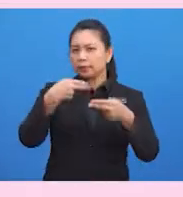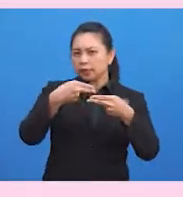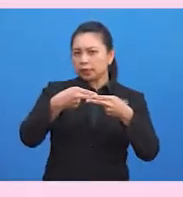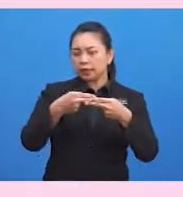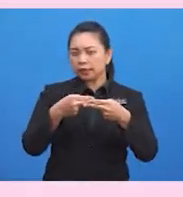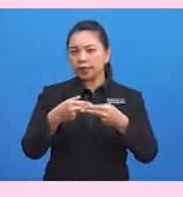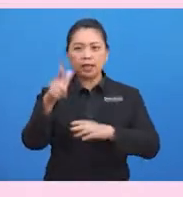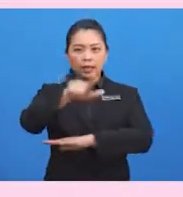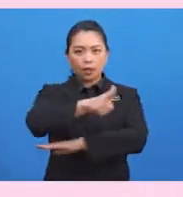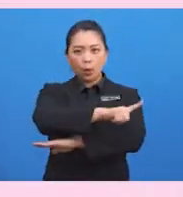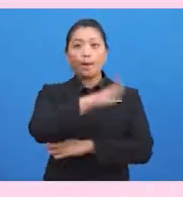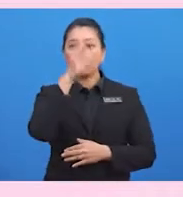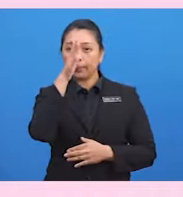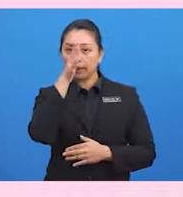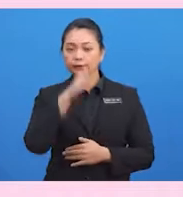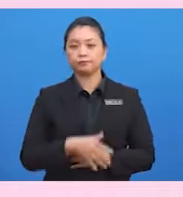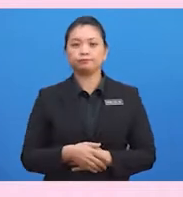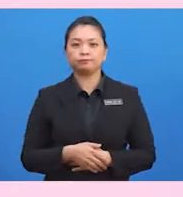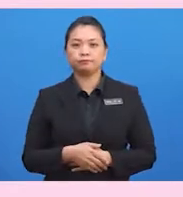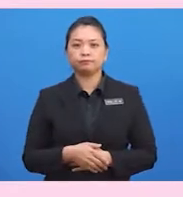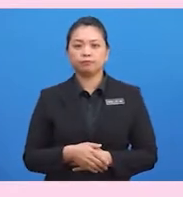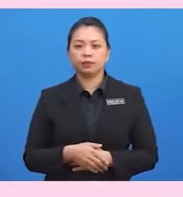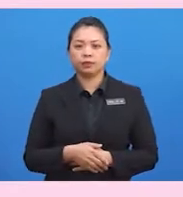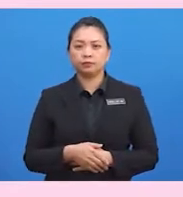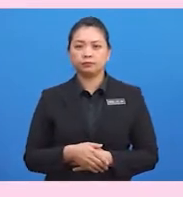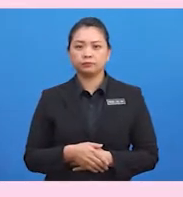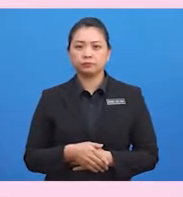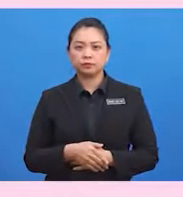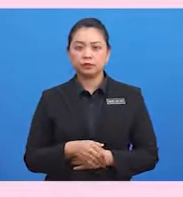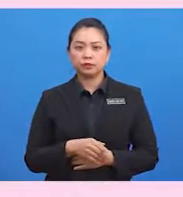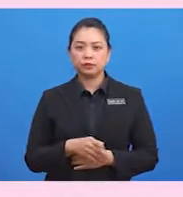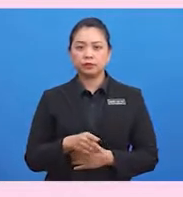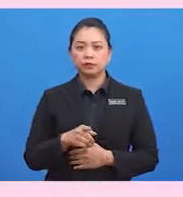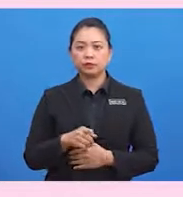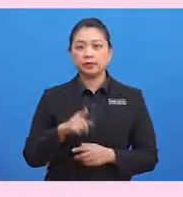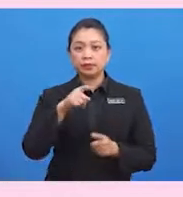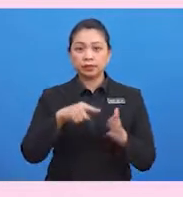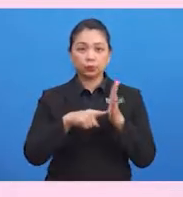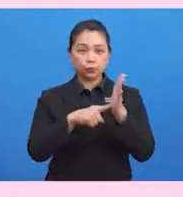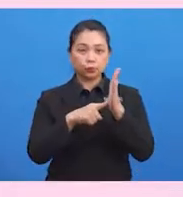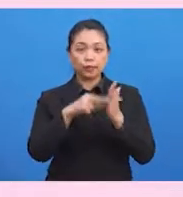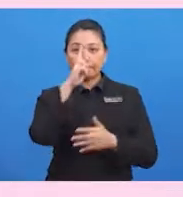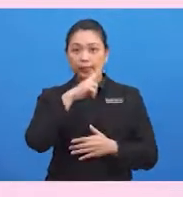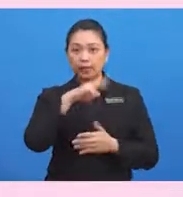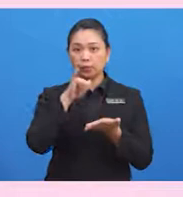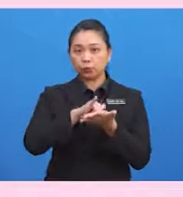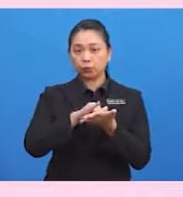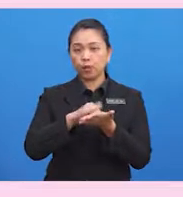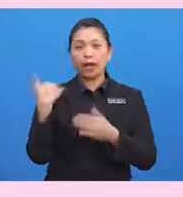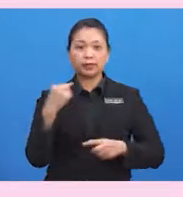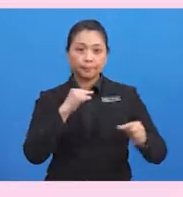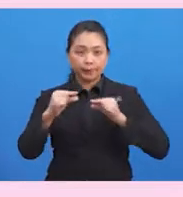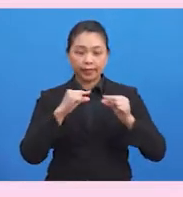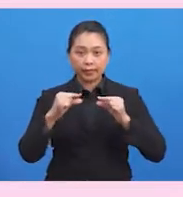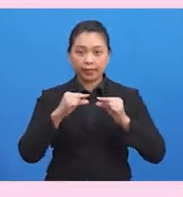meulake anak panah berwarna merah pada peta yang dipaparkan ini menunjukkan pergerakan